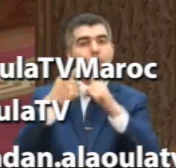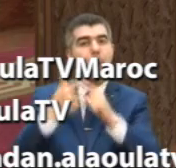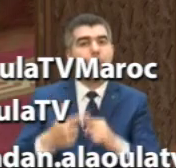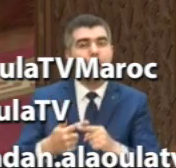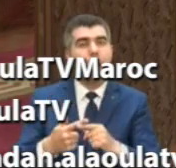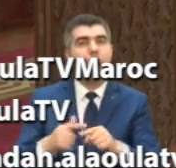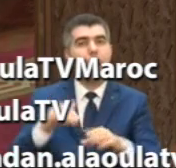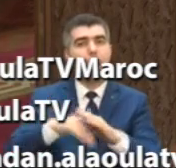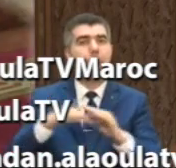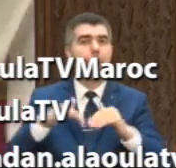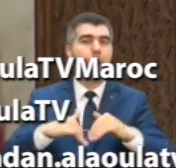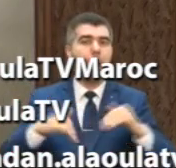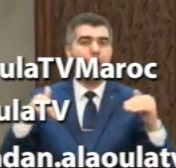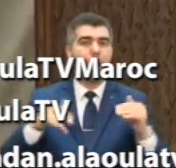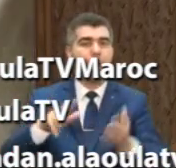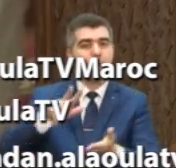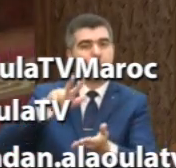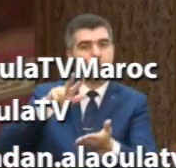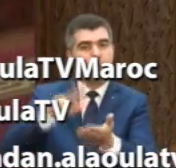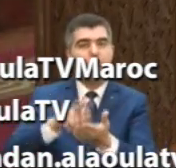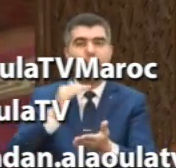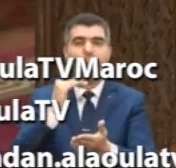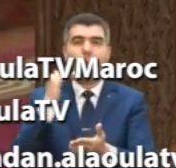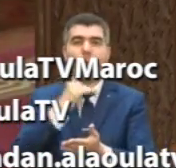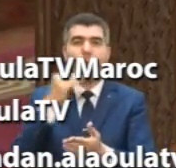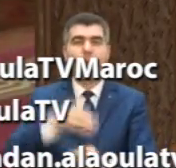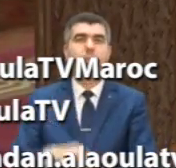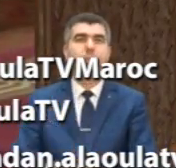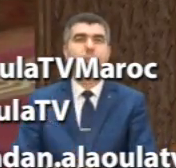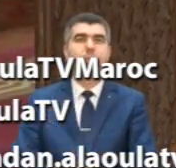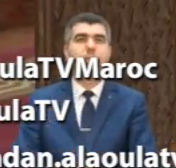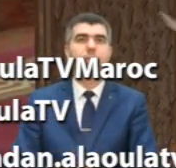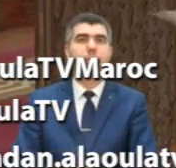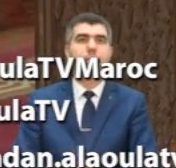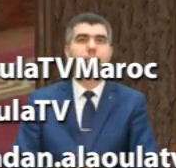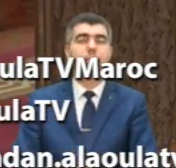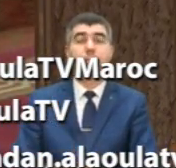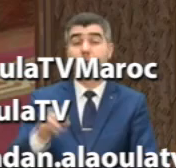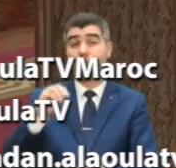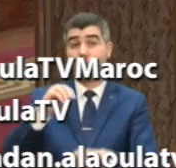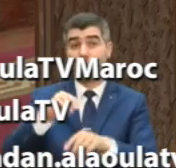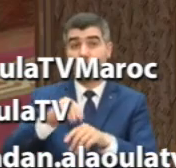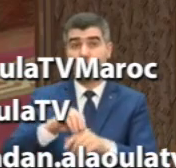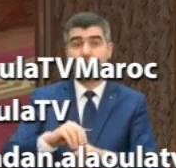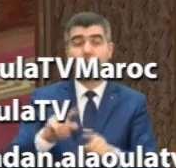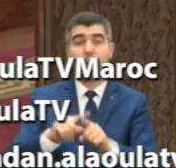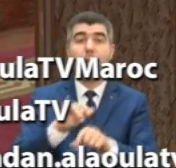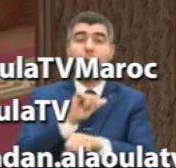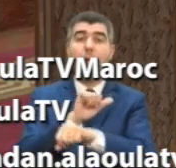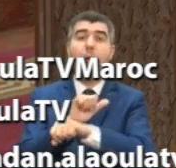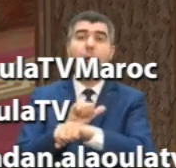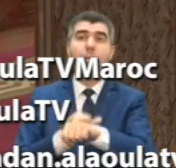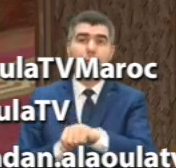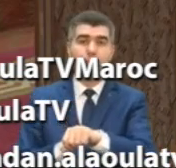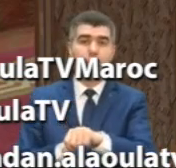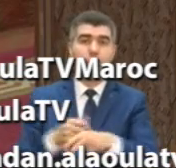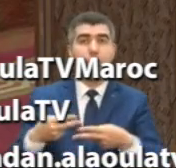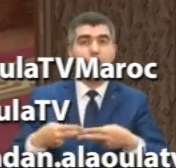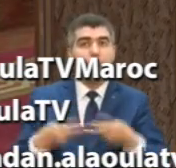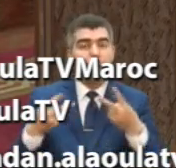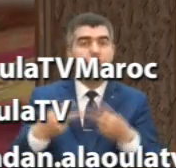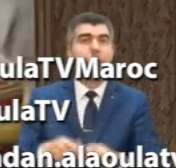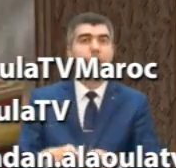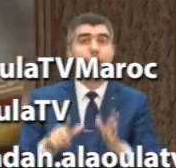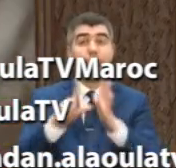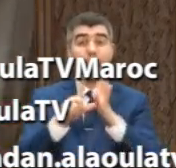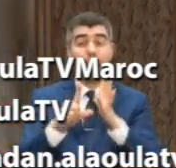باش البرلمان نطالبوا باش يوقع تسريع المصادقه ديالو. ايضا هنالك التغطيه الصحيه، من بعد ما صدر